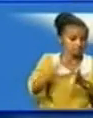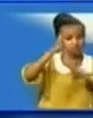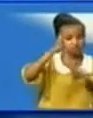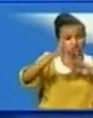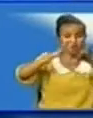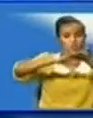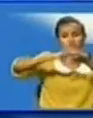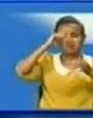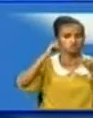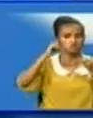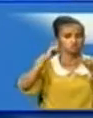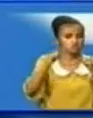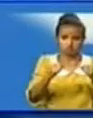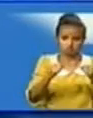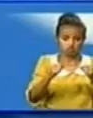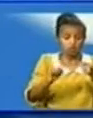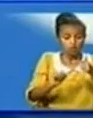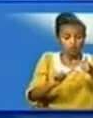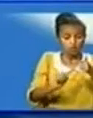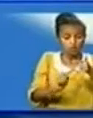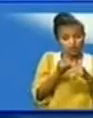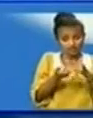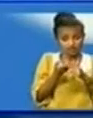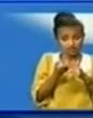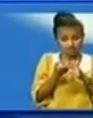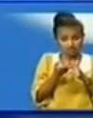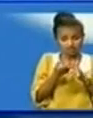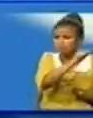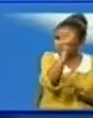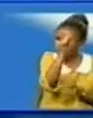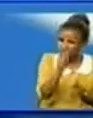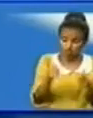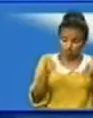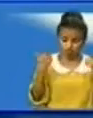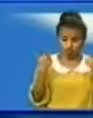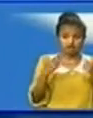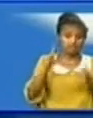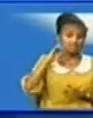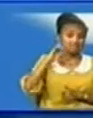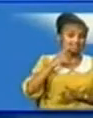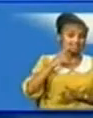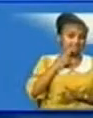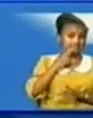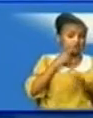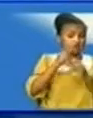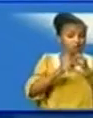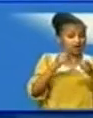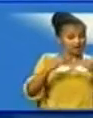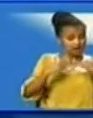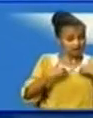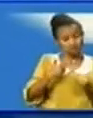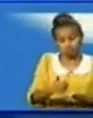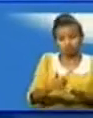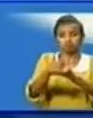እዛ መተው ቋንቋ መማር ይችላል። ሁለተኛ በማንኛውም አጋጣሚ መስማት ሳናቸው ወገኖቻችንም